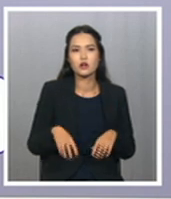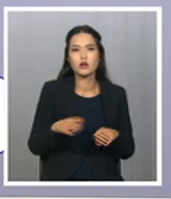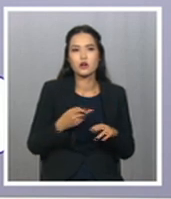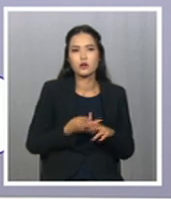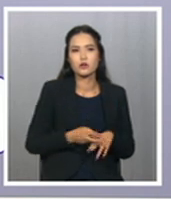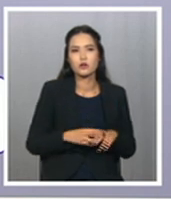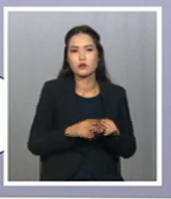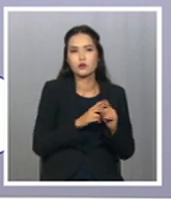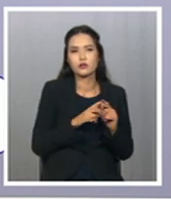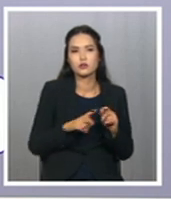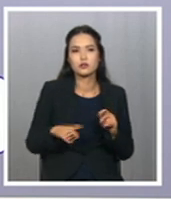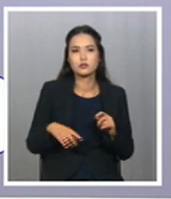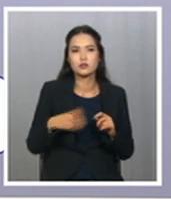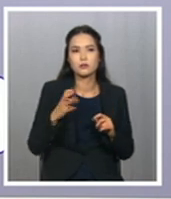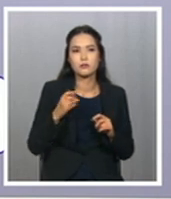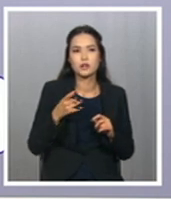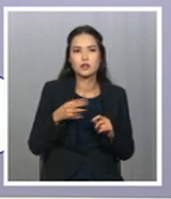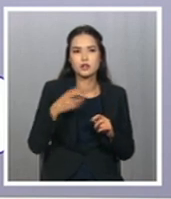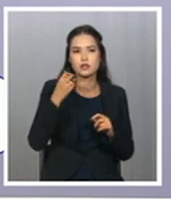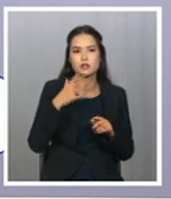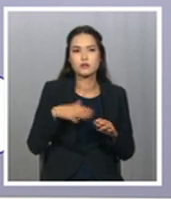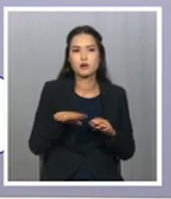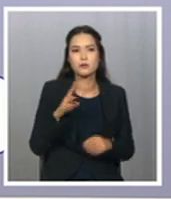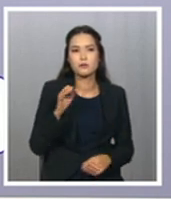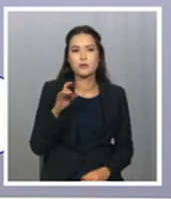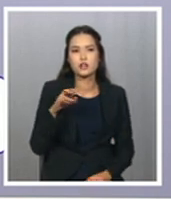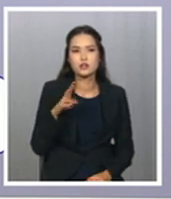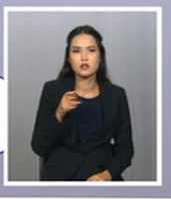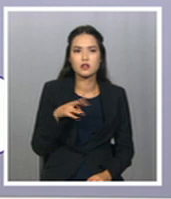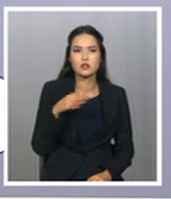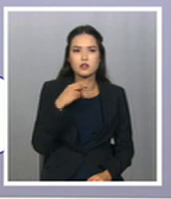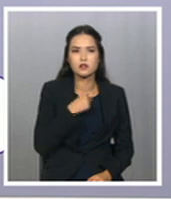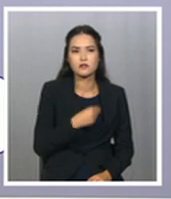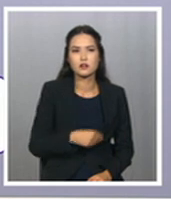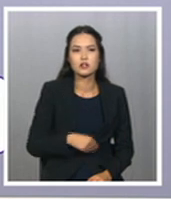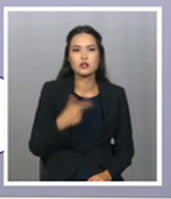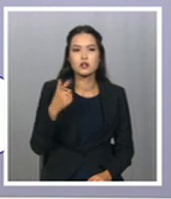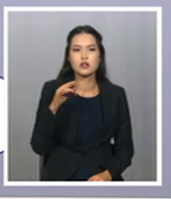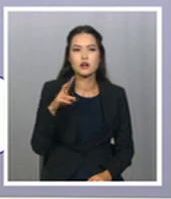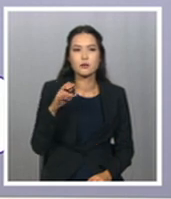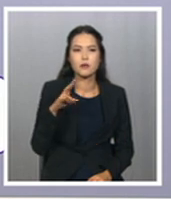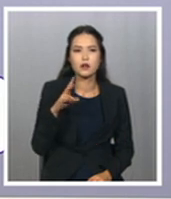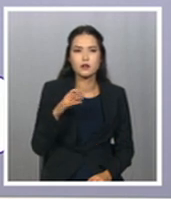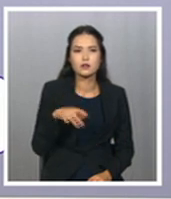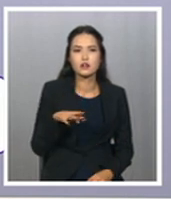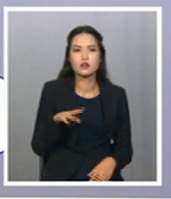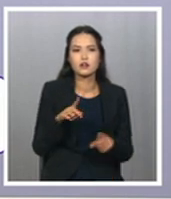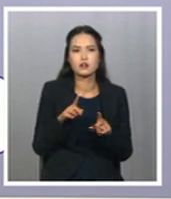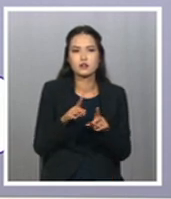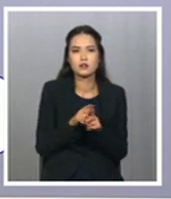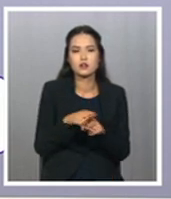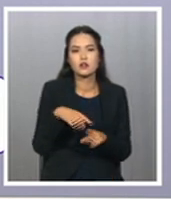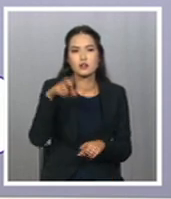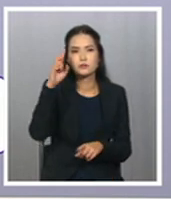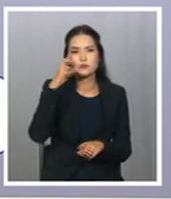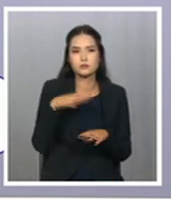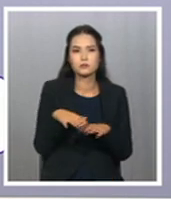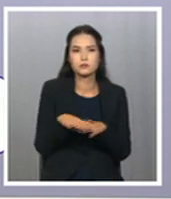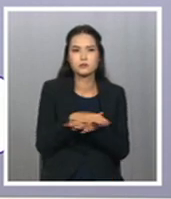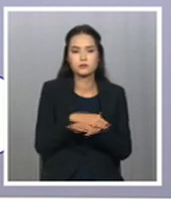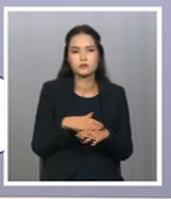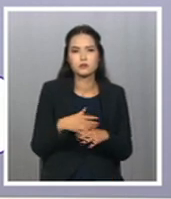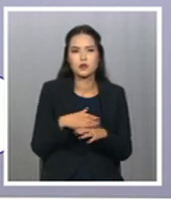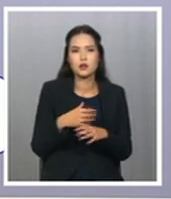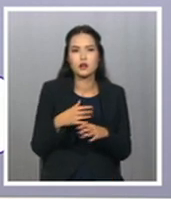белгілі бір дәрежеде Еуропада Британия, Франция, Германия сияқты ірі мемлекеттер саяси ойындарын жүргізіп келетін